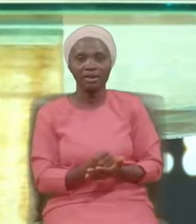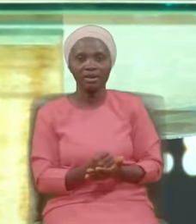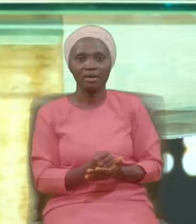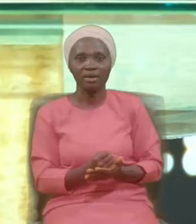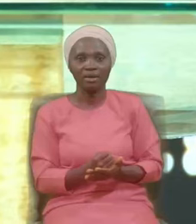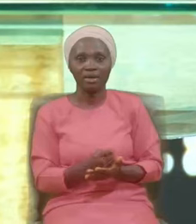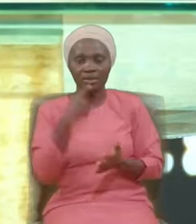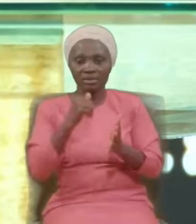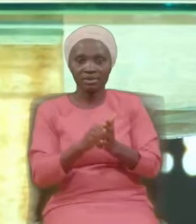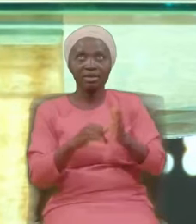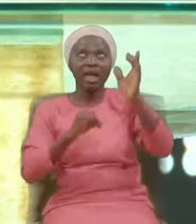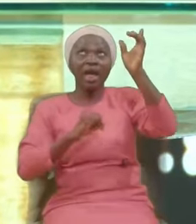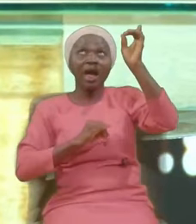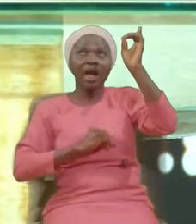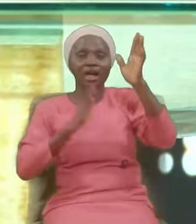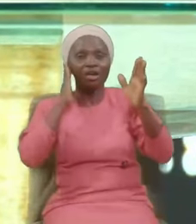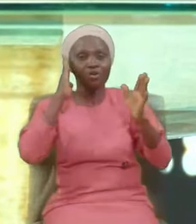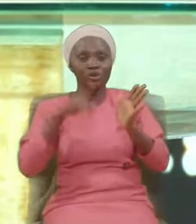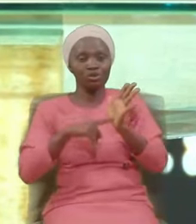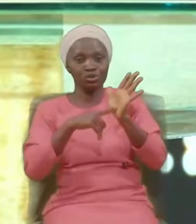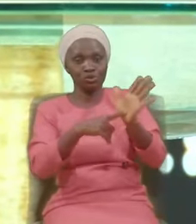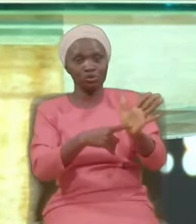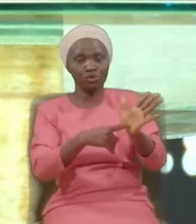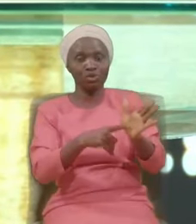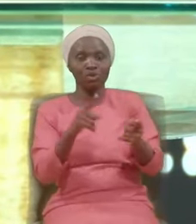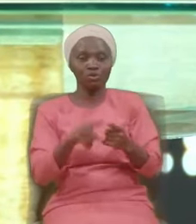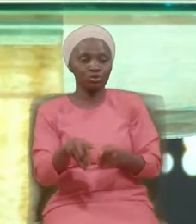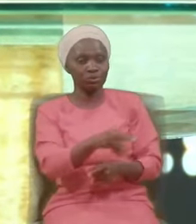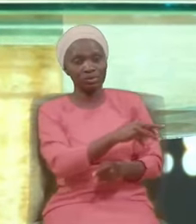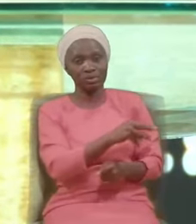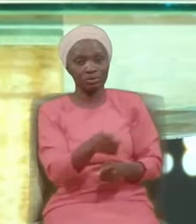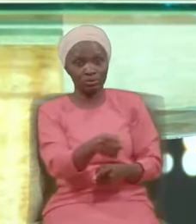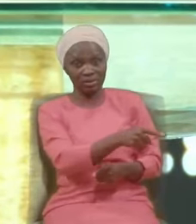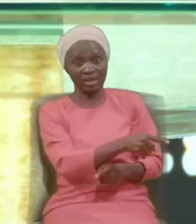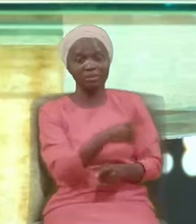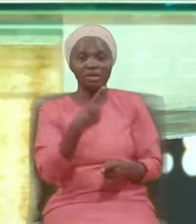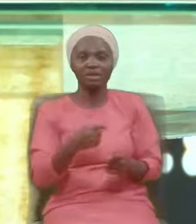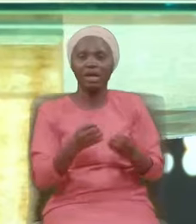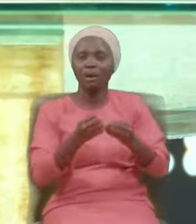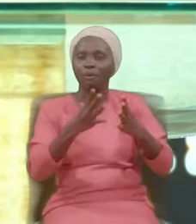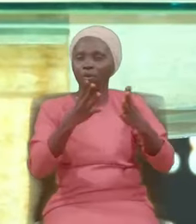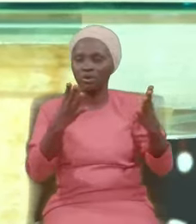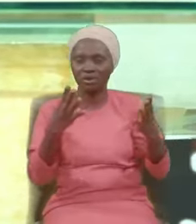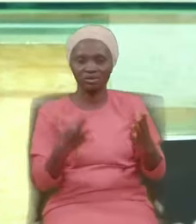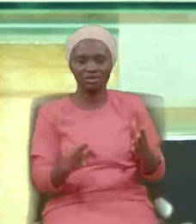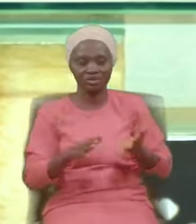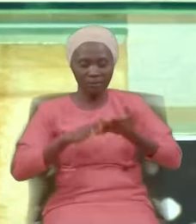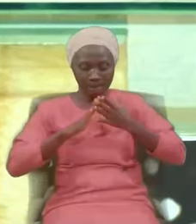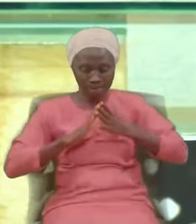Et je leur ouvrirai une source abondante de paix et de